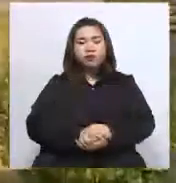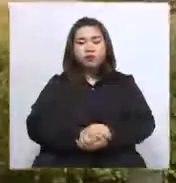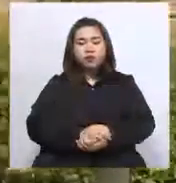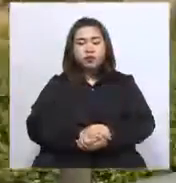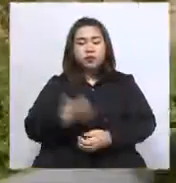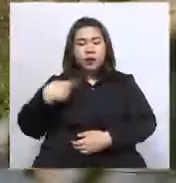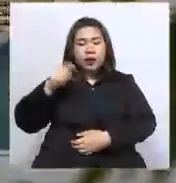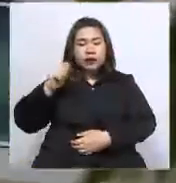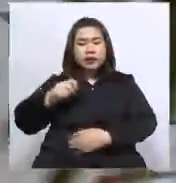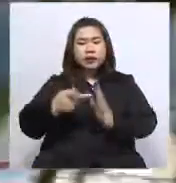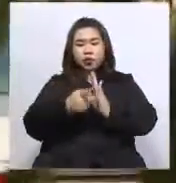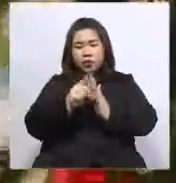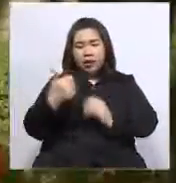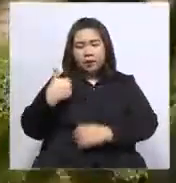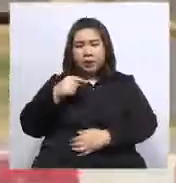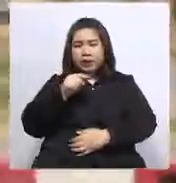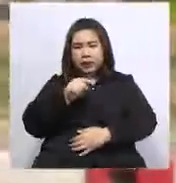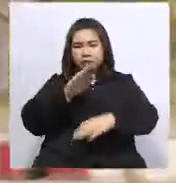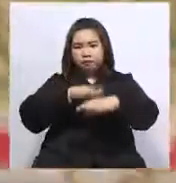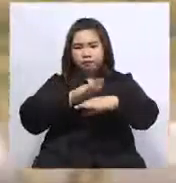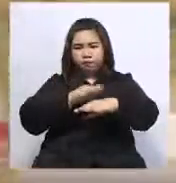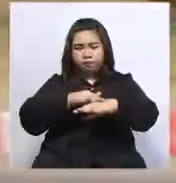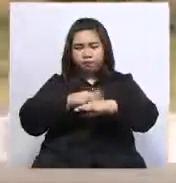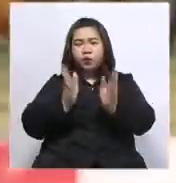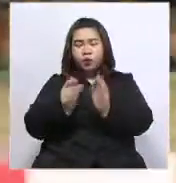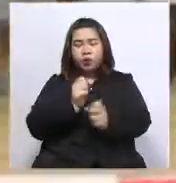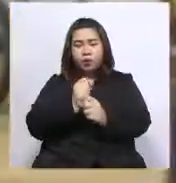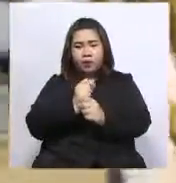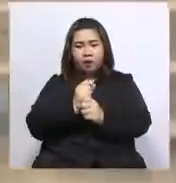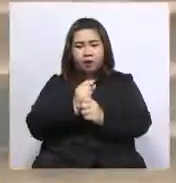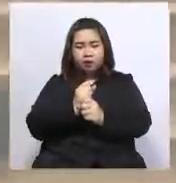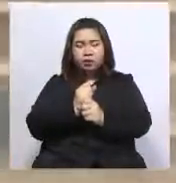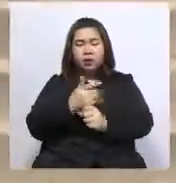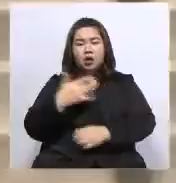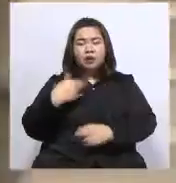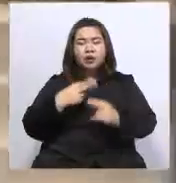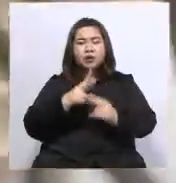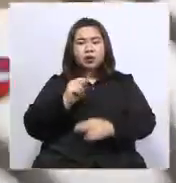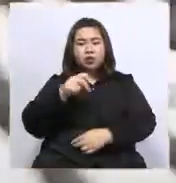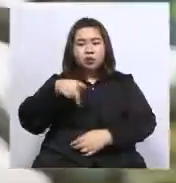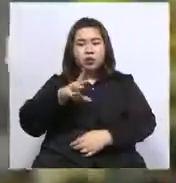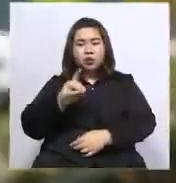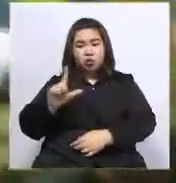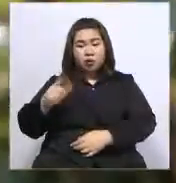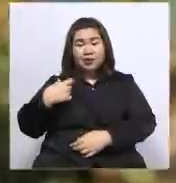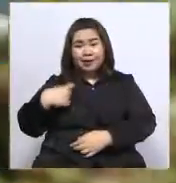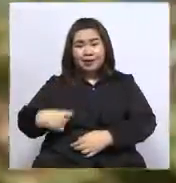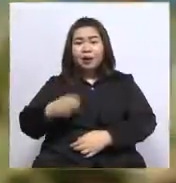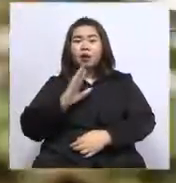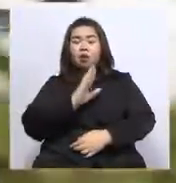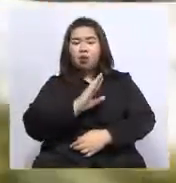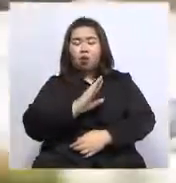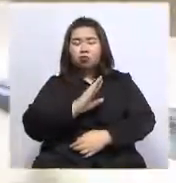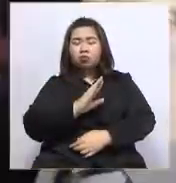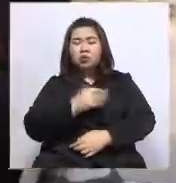โดยศาลจังหวัดขอนแก่นมีคำสั่งแจ้งถึงพนักงานอัยการจังหวัดขอนแก่นและนายนพดลศรีดาทันทนายโจทร่